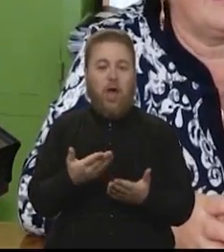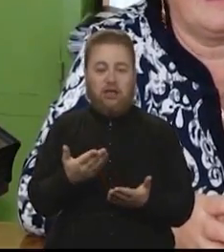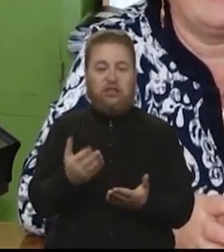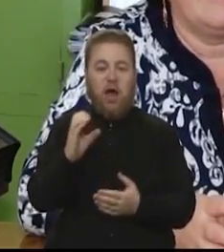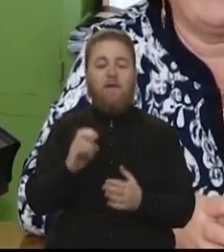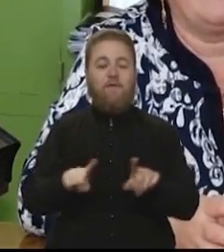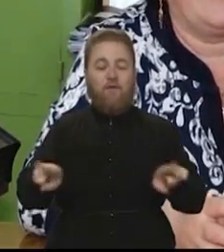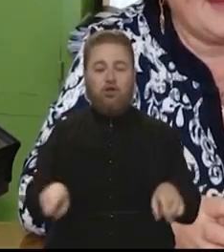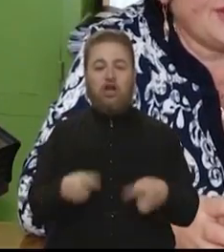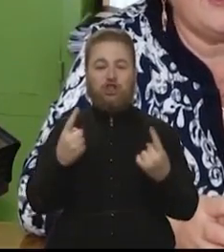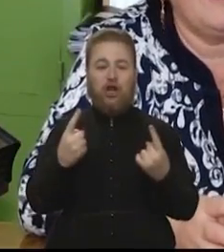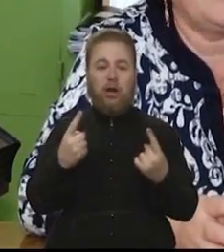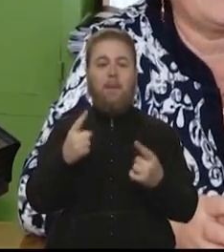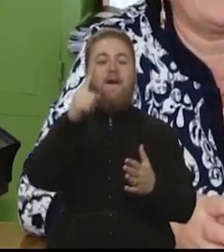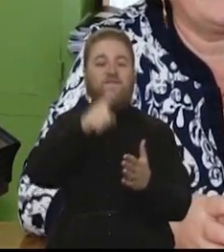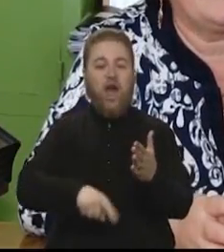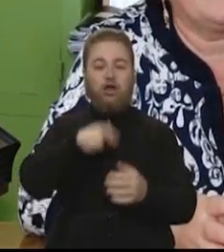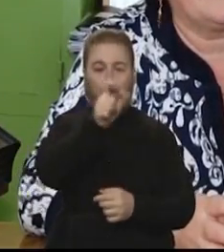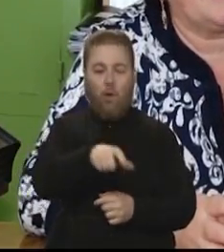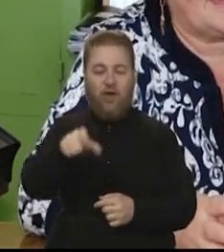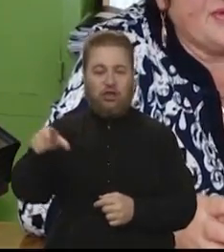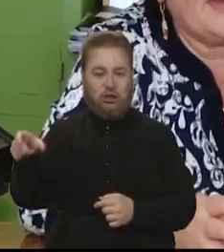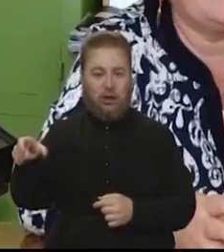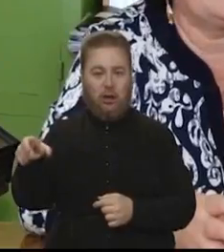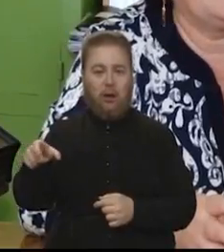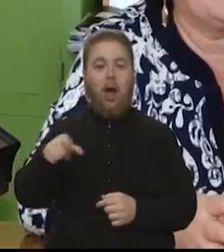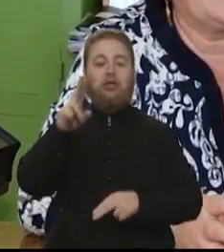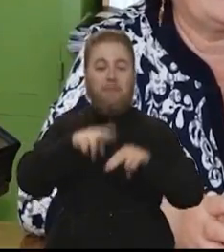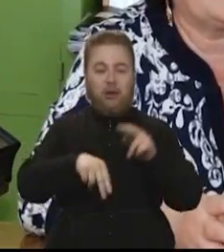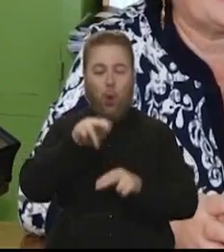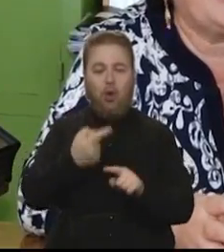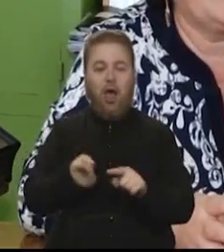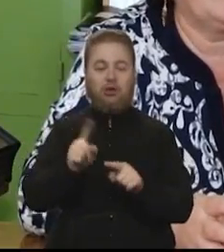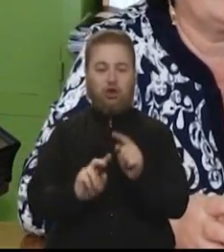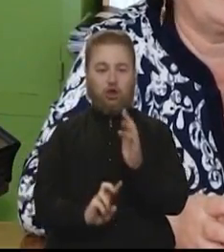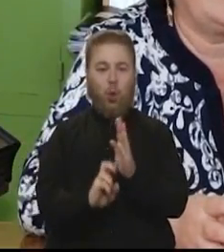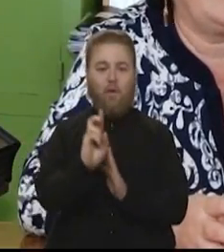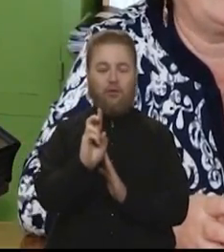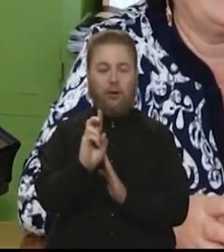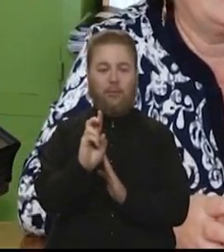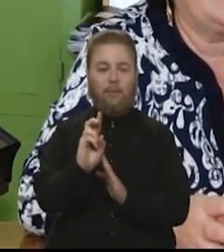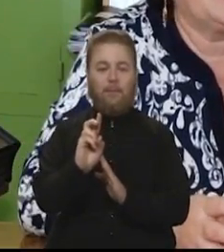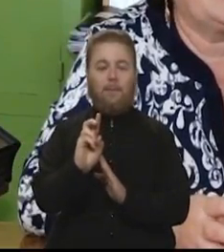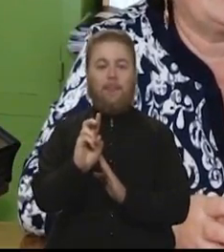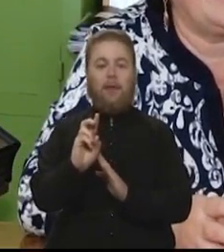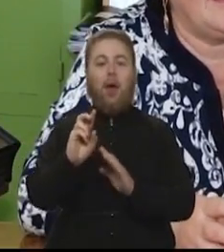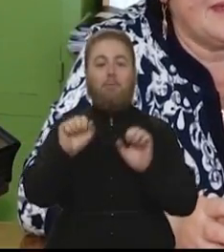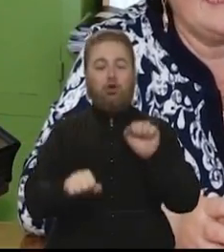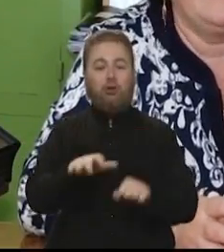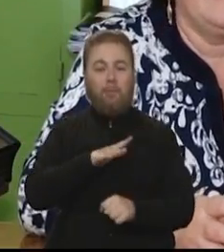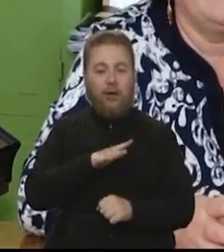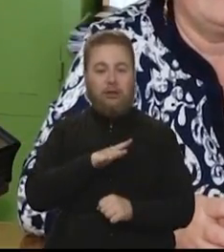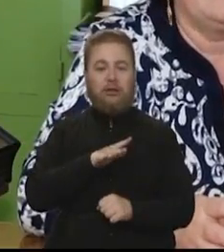возрождением веры человеческой, с постройки этой вот часовни, с возведением ее, может быть, и